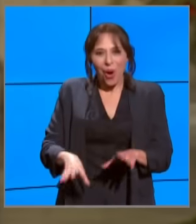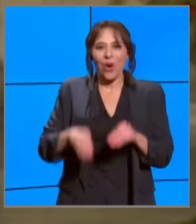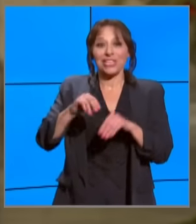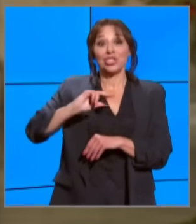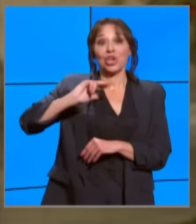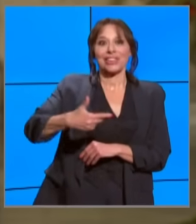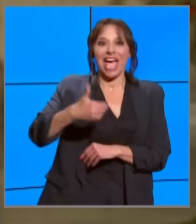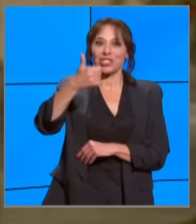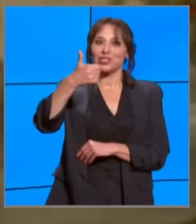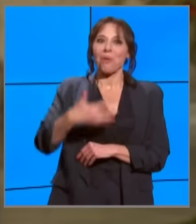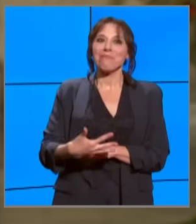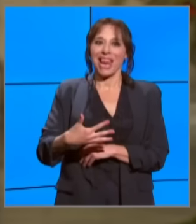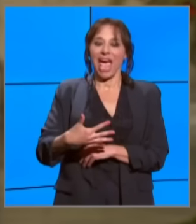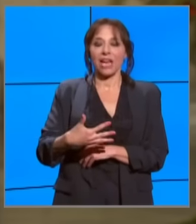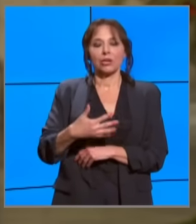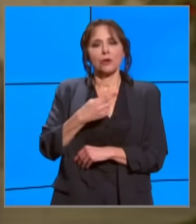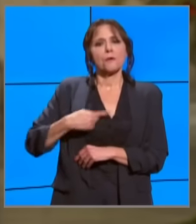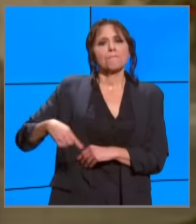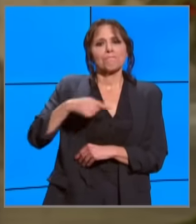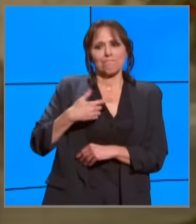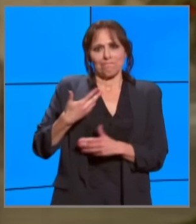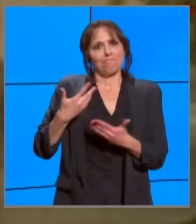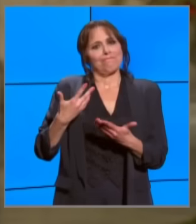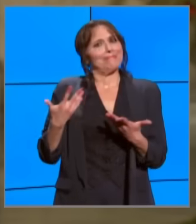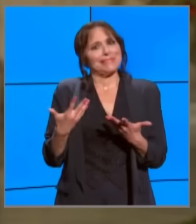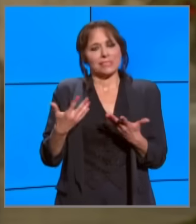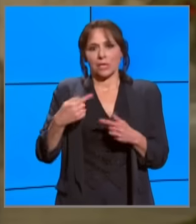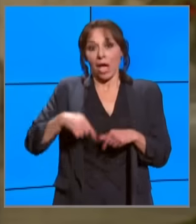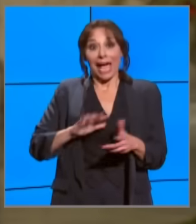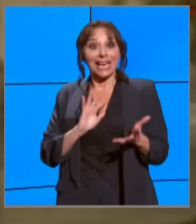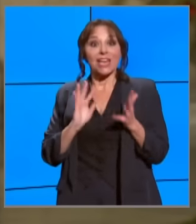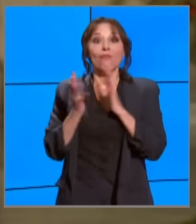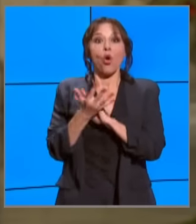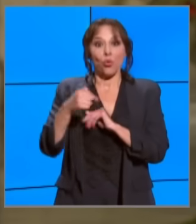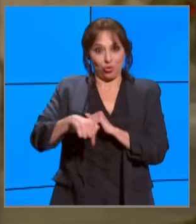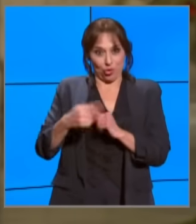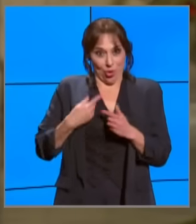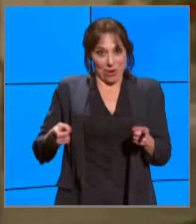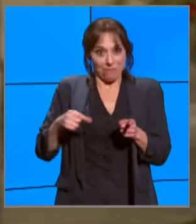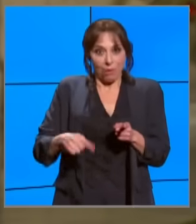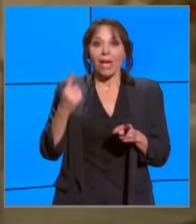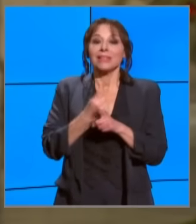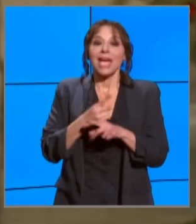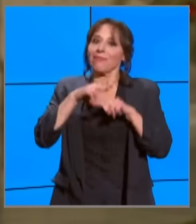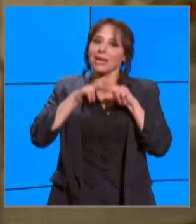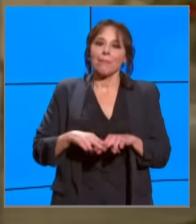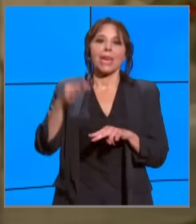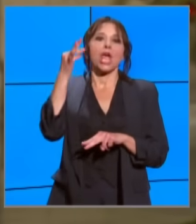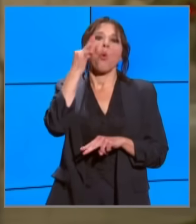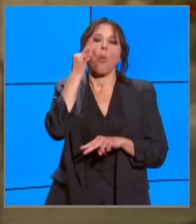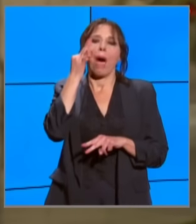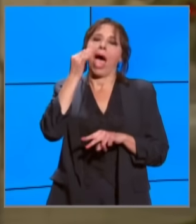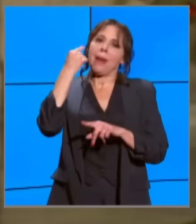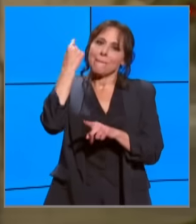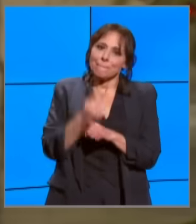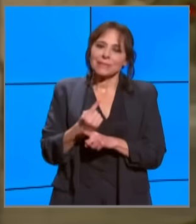dobbiamo fare in modo che la rivoluzione che stiamo vivendo resti umana cioè iscritta dentro quella tradizione